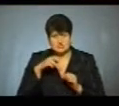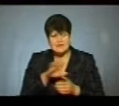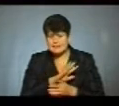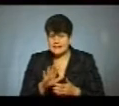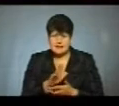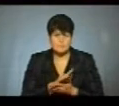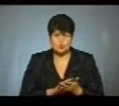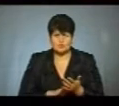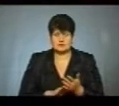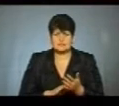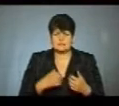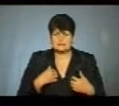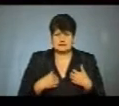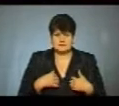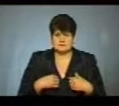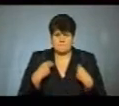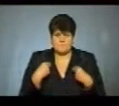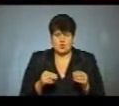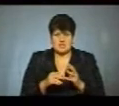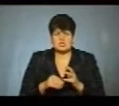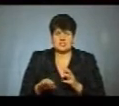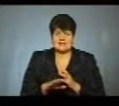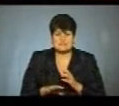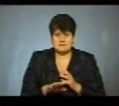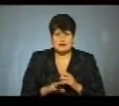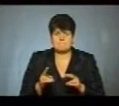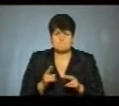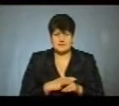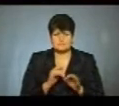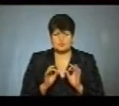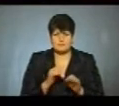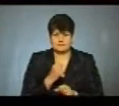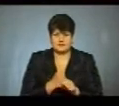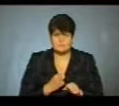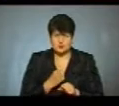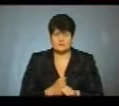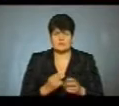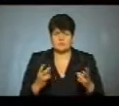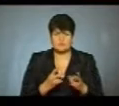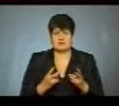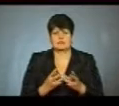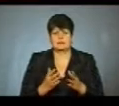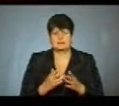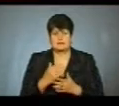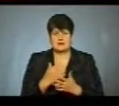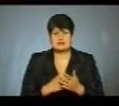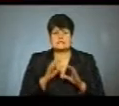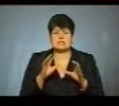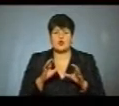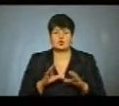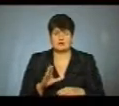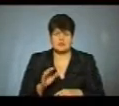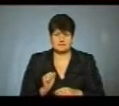продовжувати поспішний ринок землі без належних напрацювань, необхідних ринкових механізмів та законодавства.